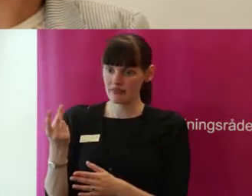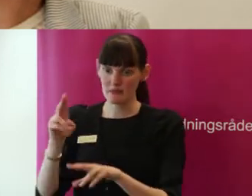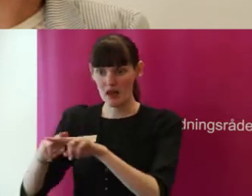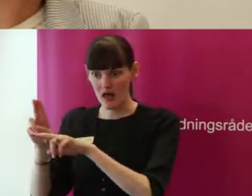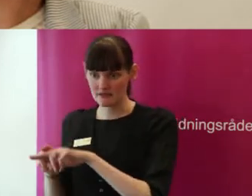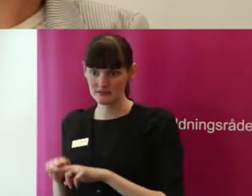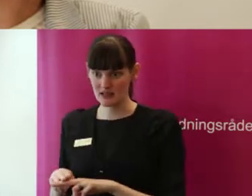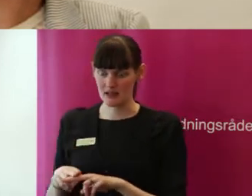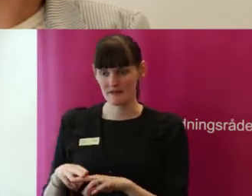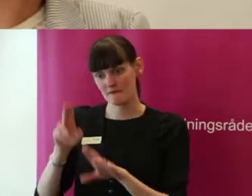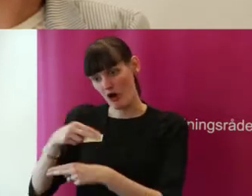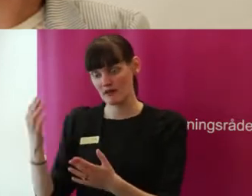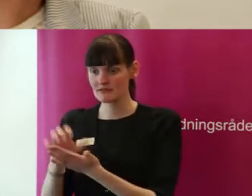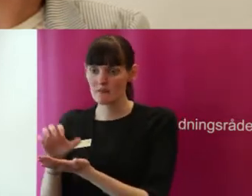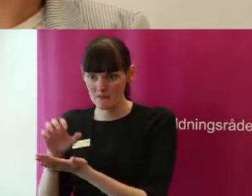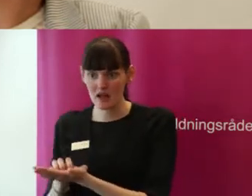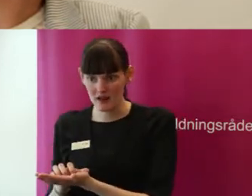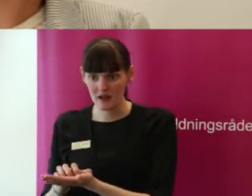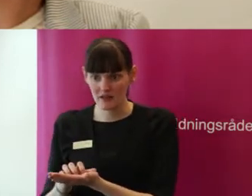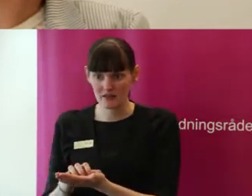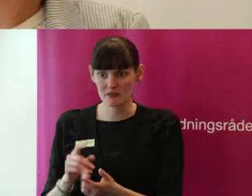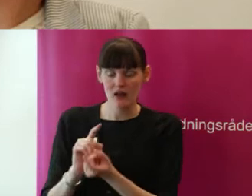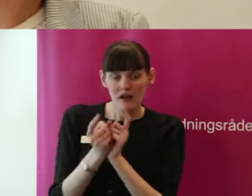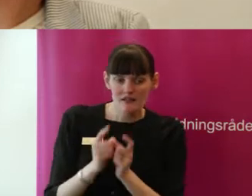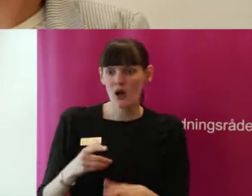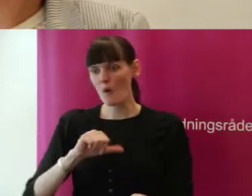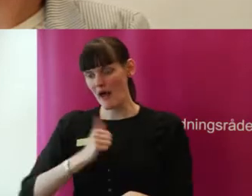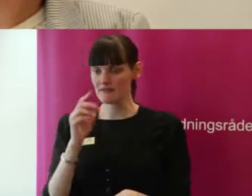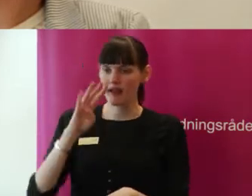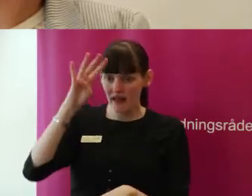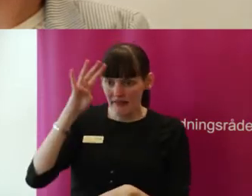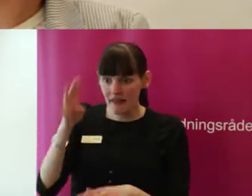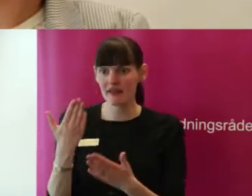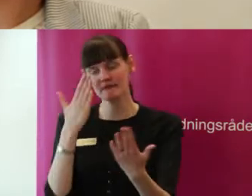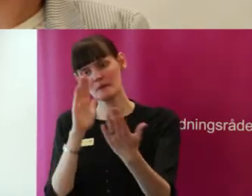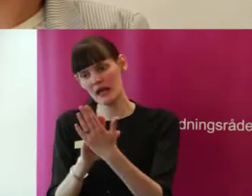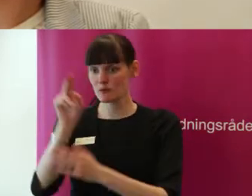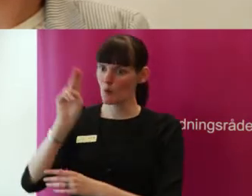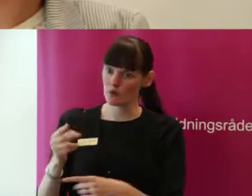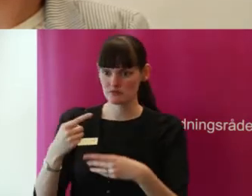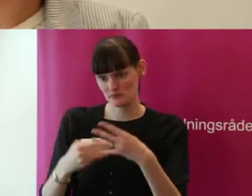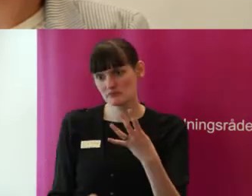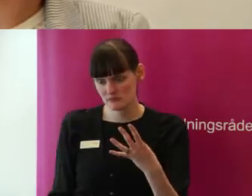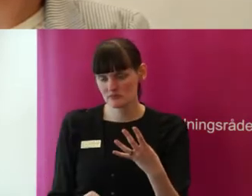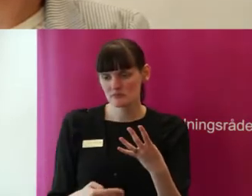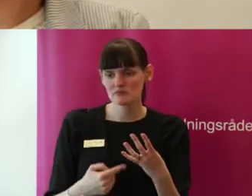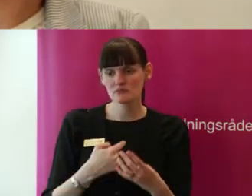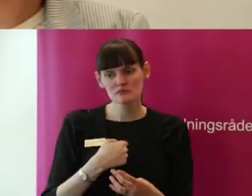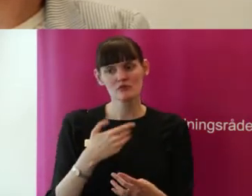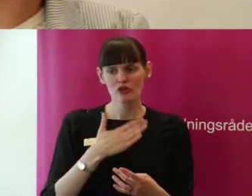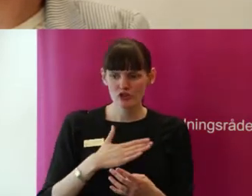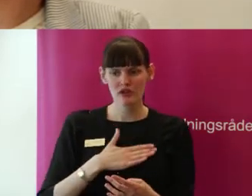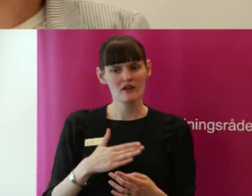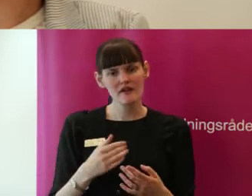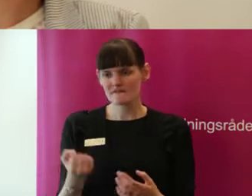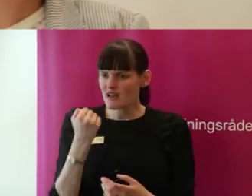det kreativa, det skapande, teater, bild, konst och så vidare. Vi menar ju på att man borde ju mera, lite om det var det du var inne